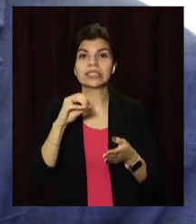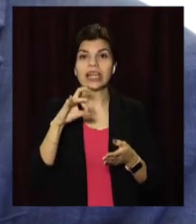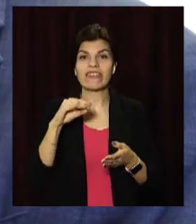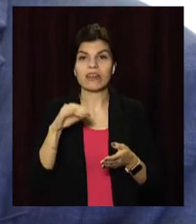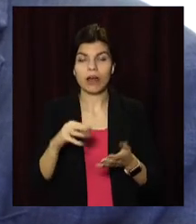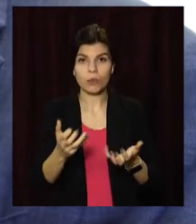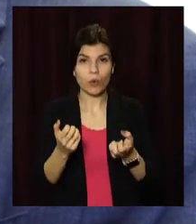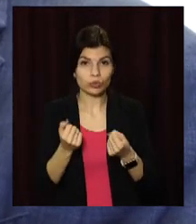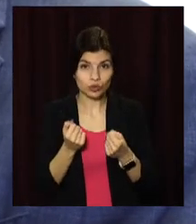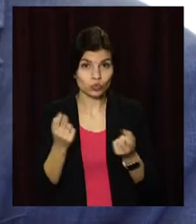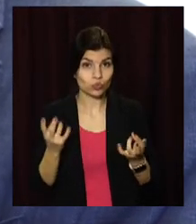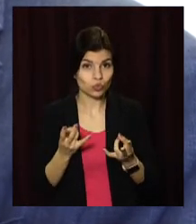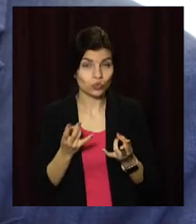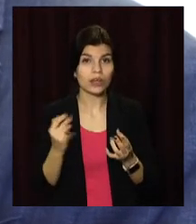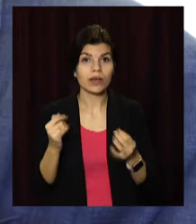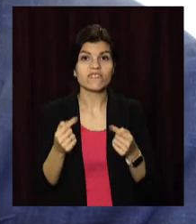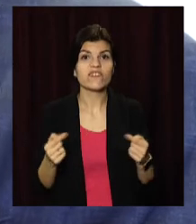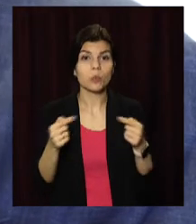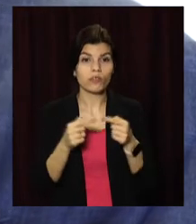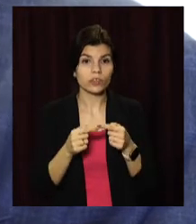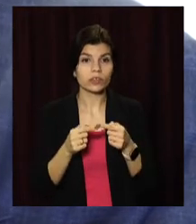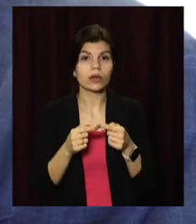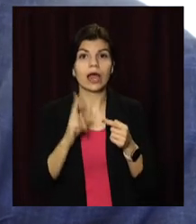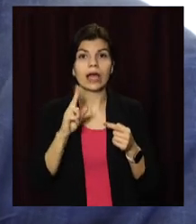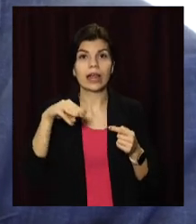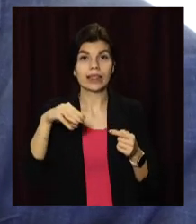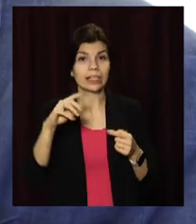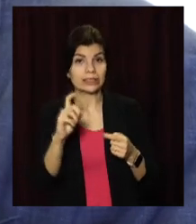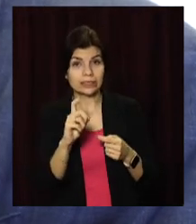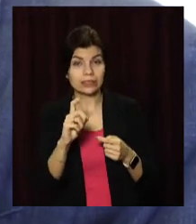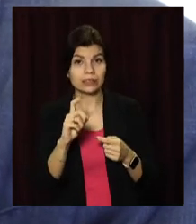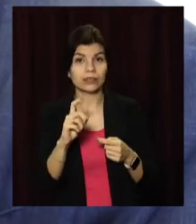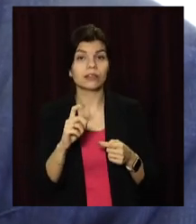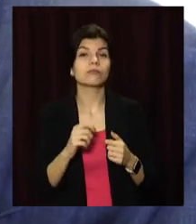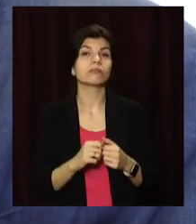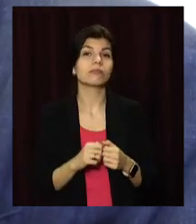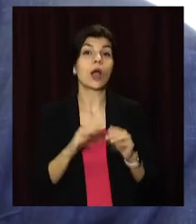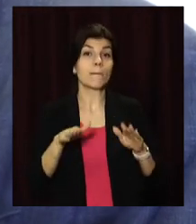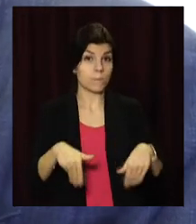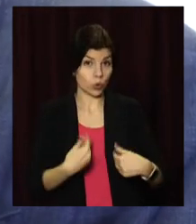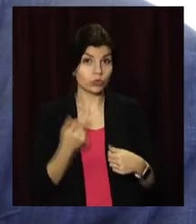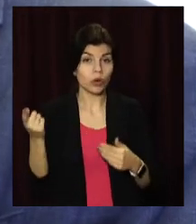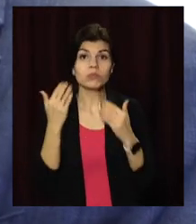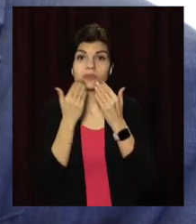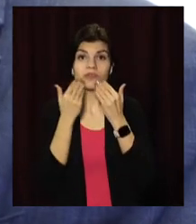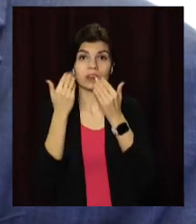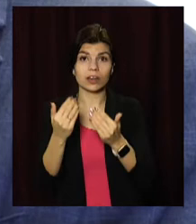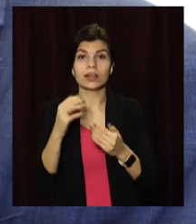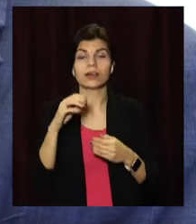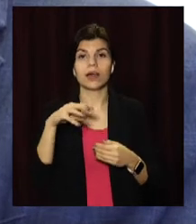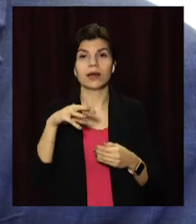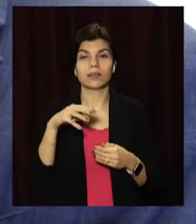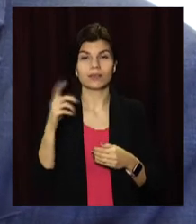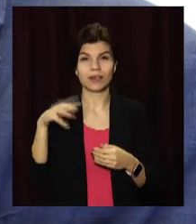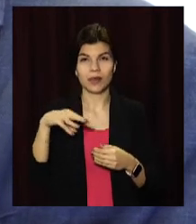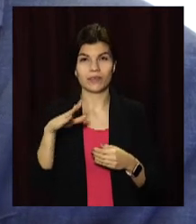для отримання сертифіката відповідності КТЗ, тобто, і після чого він звертається у